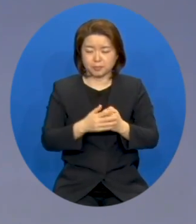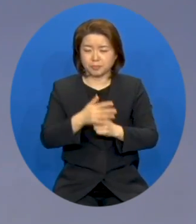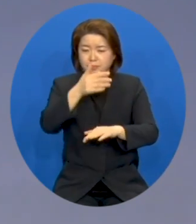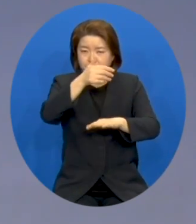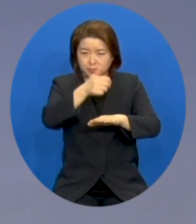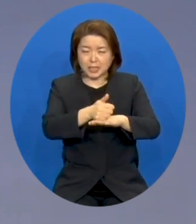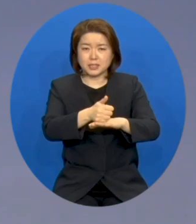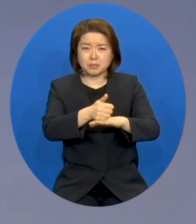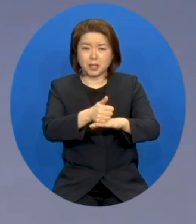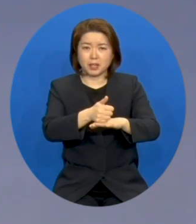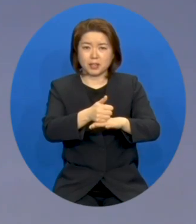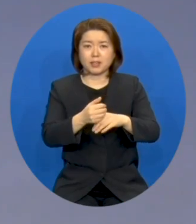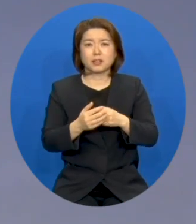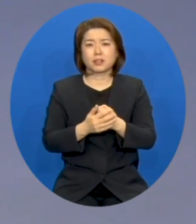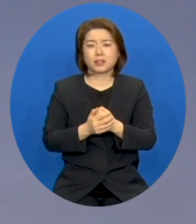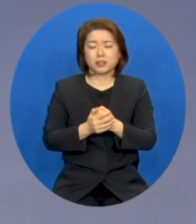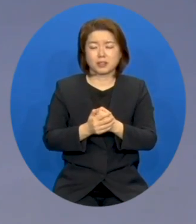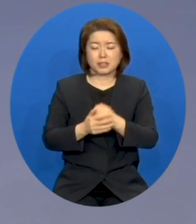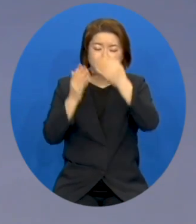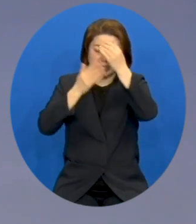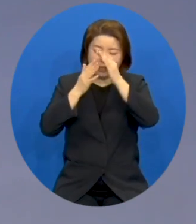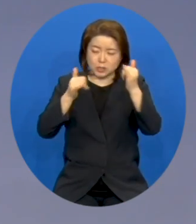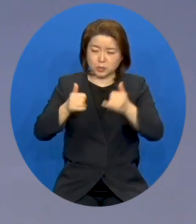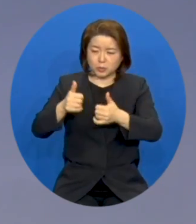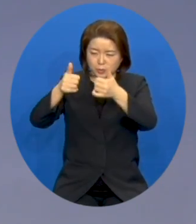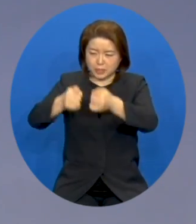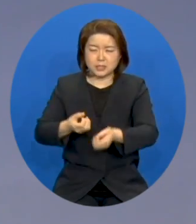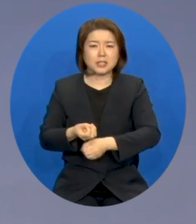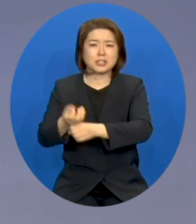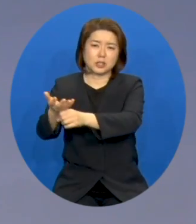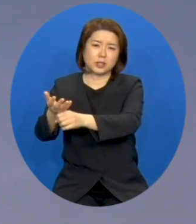마지막으로 성도들의 인사를 전합니다.